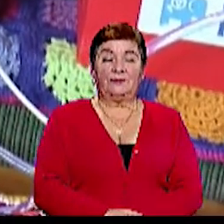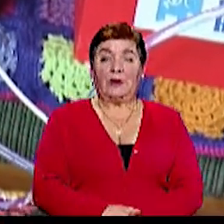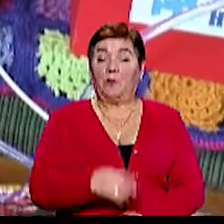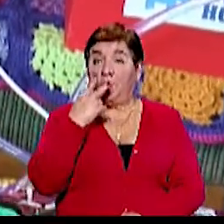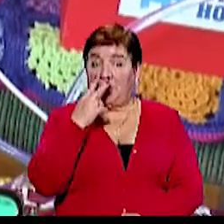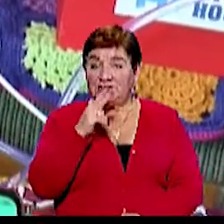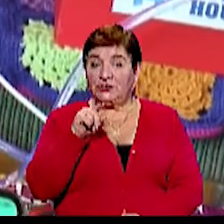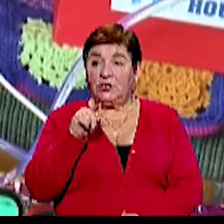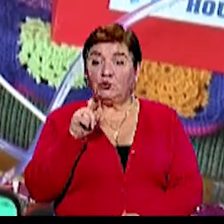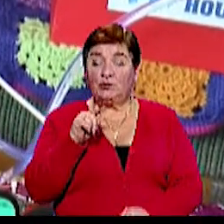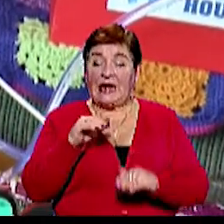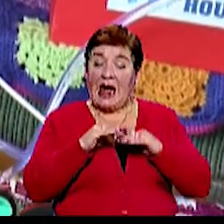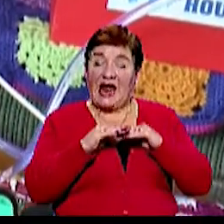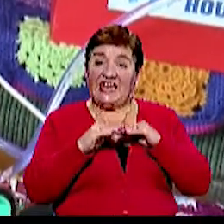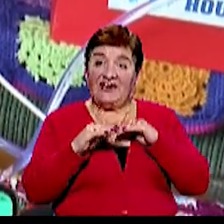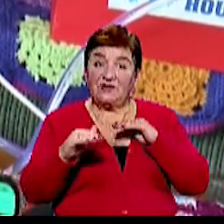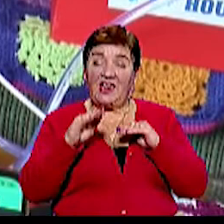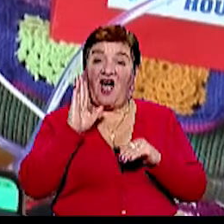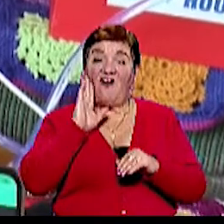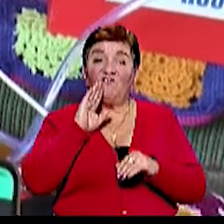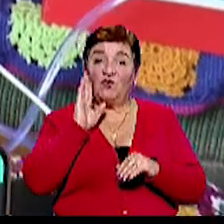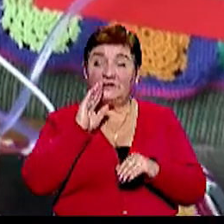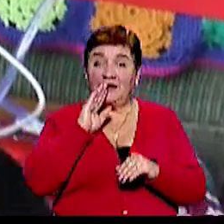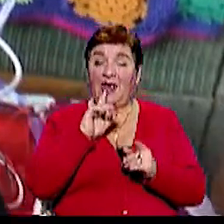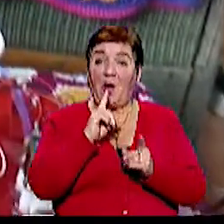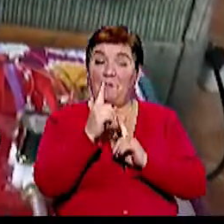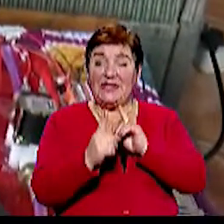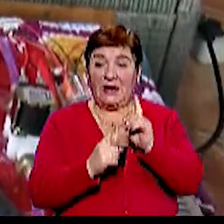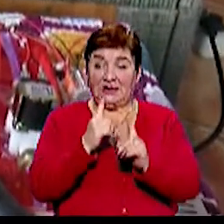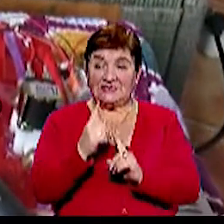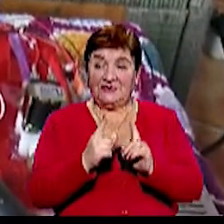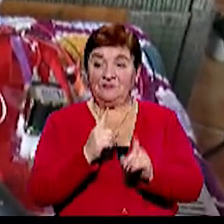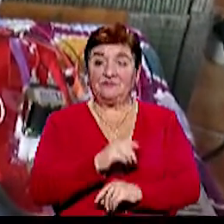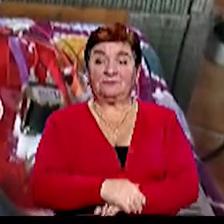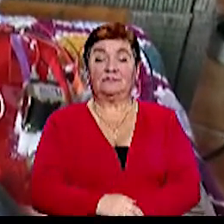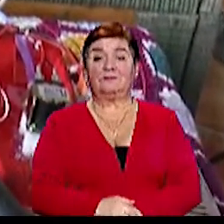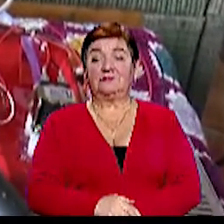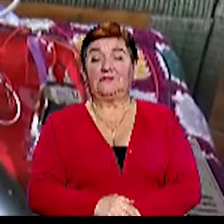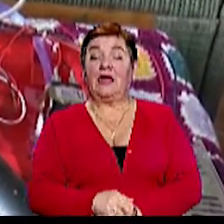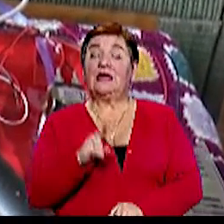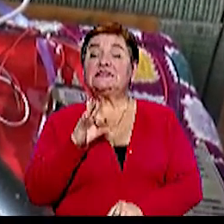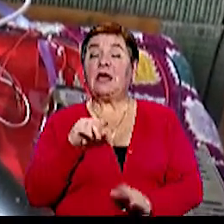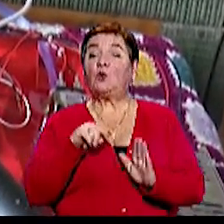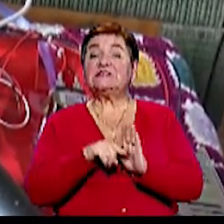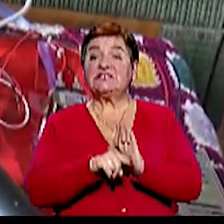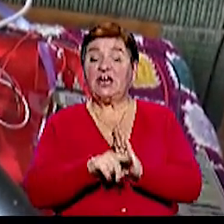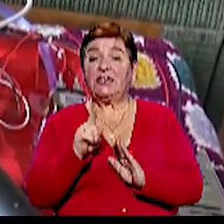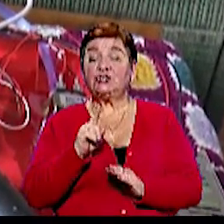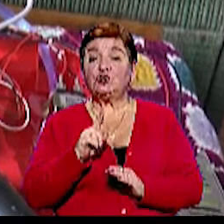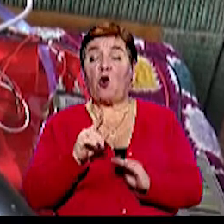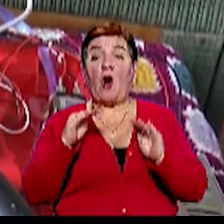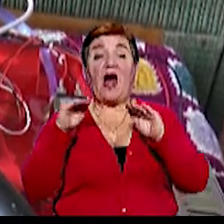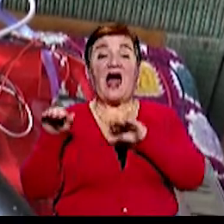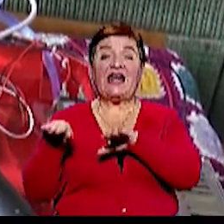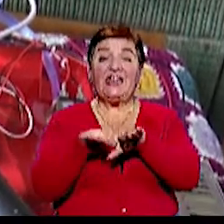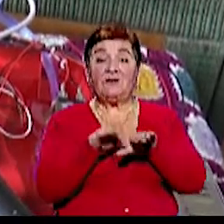Ось як ви бачите, тут рівень води зміняє на графіку. Так, і що це означає? Це означає, що рівень води